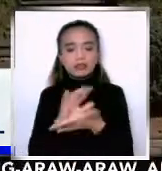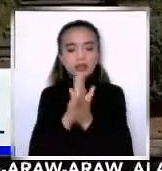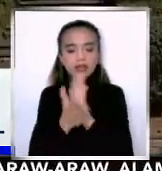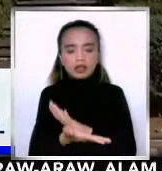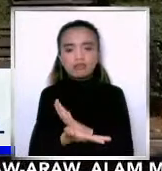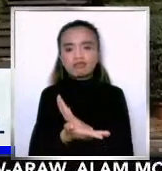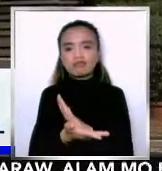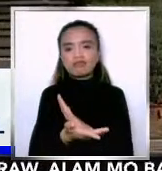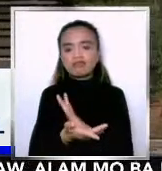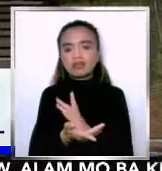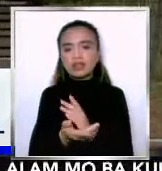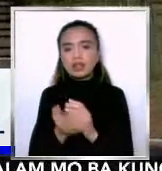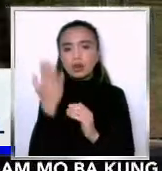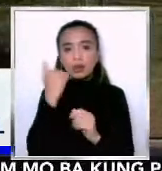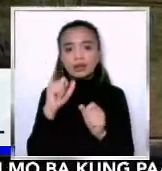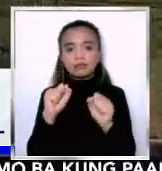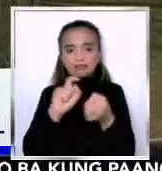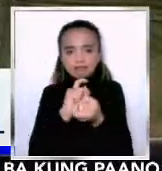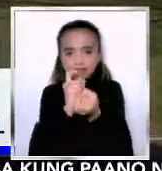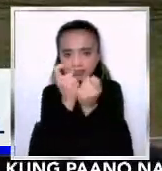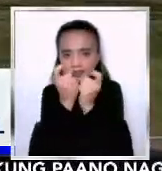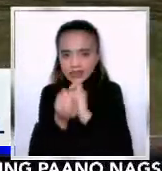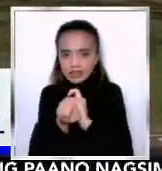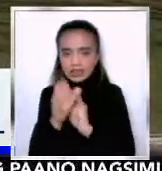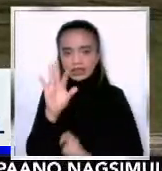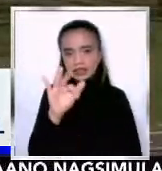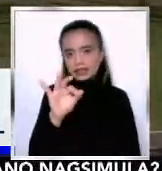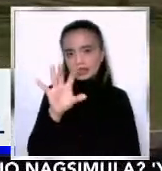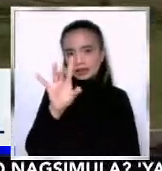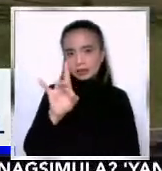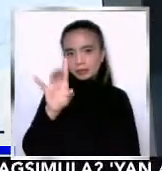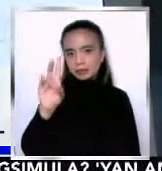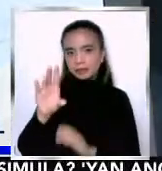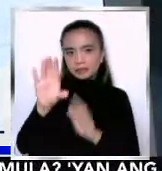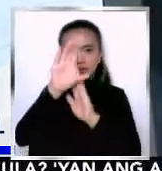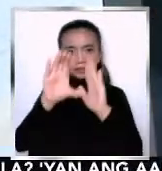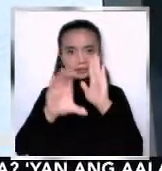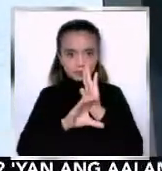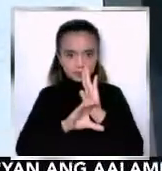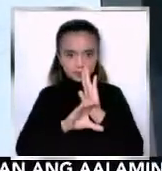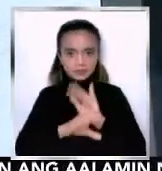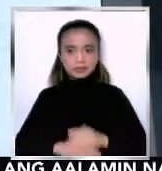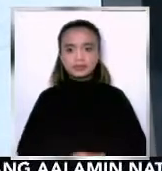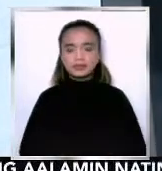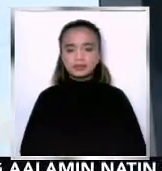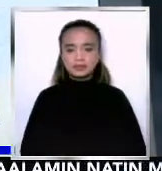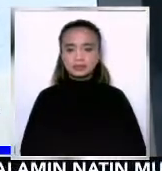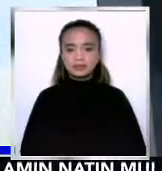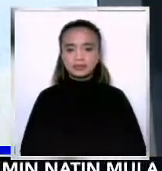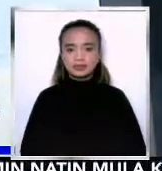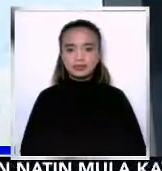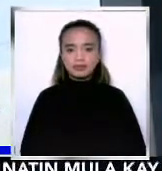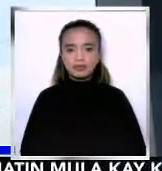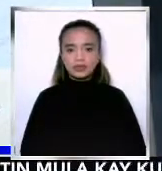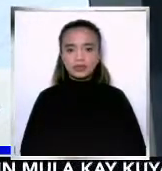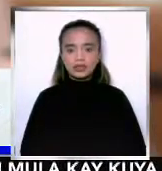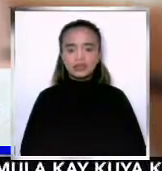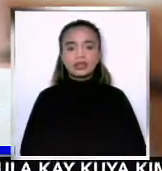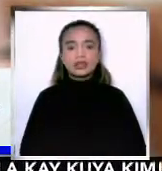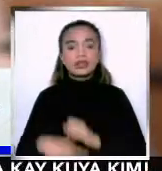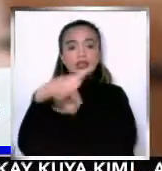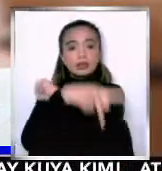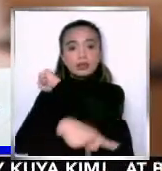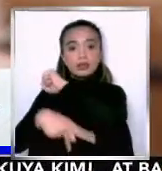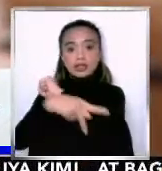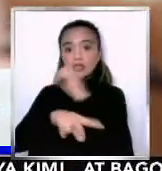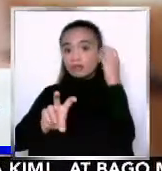para maamyendahan ang 1987 Constitution. Sa interview sa ilang provincial radio program kay Senador